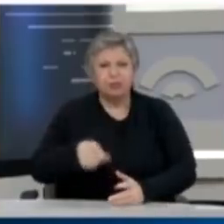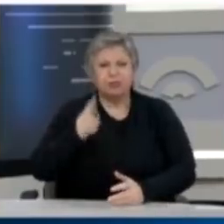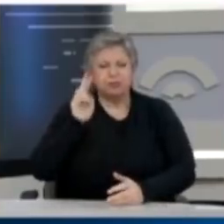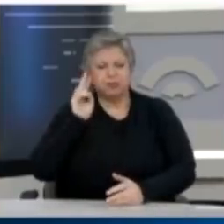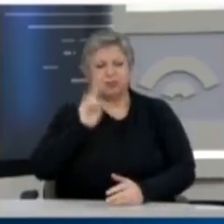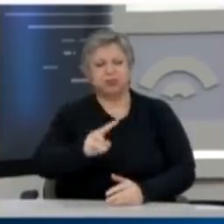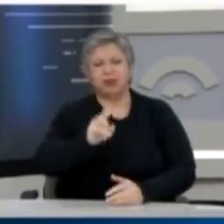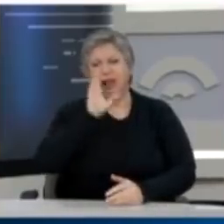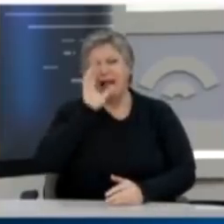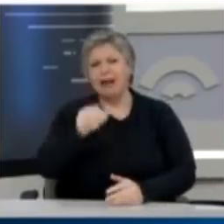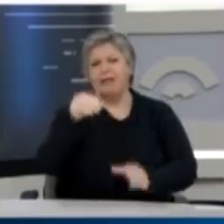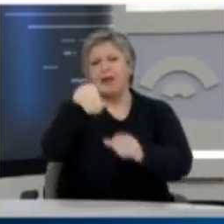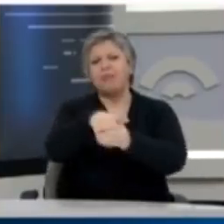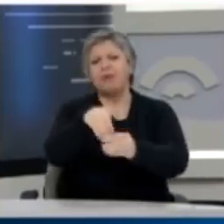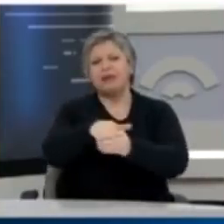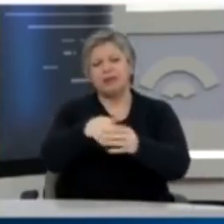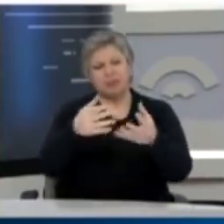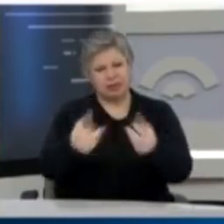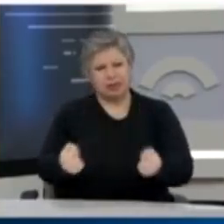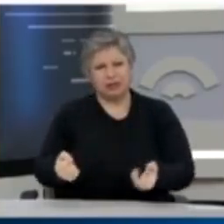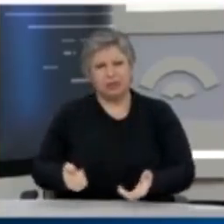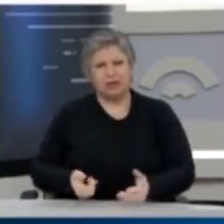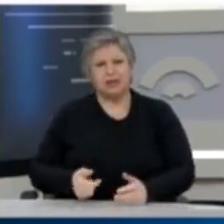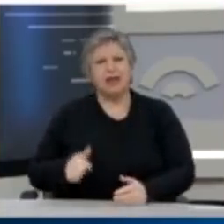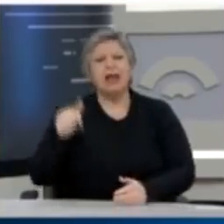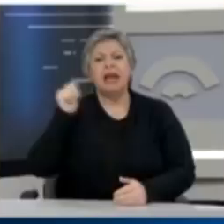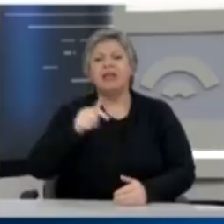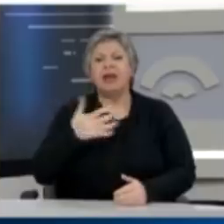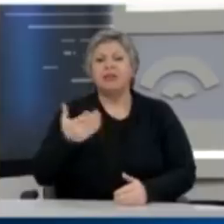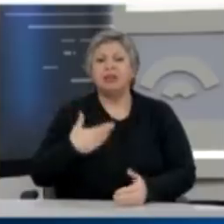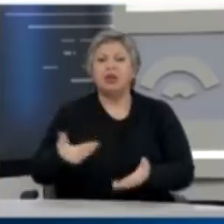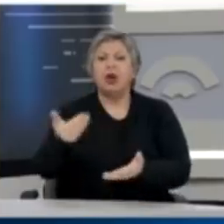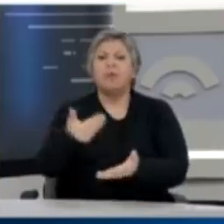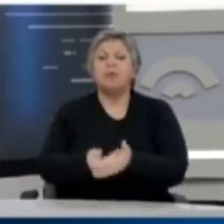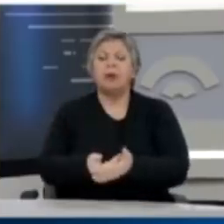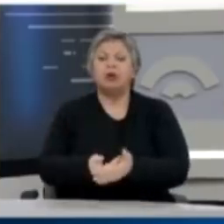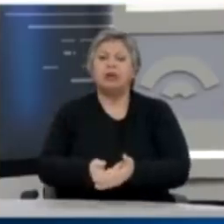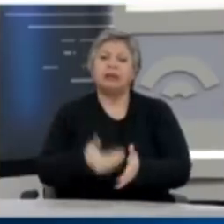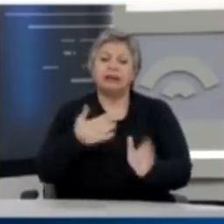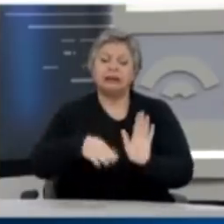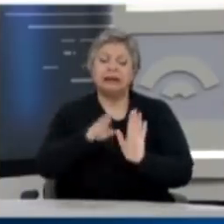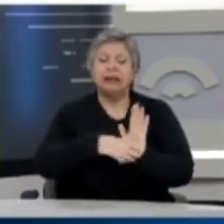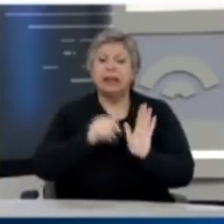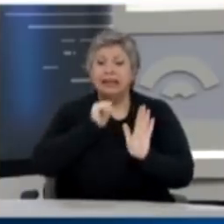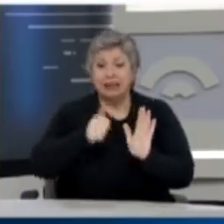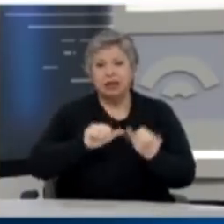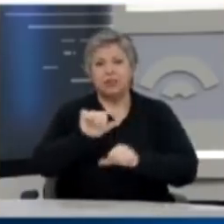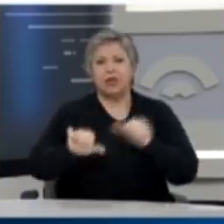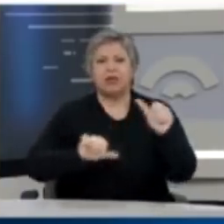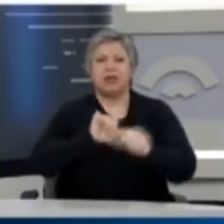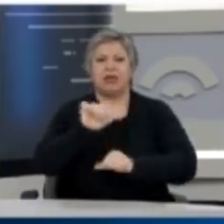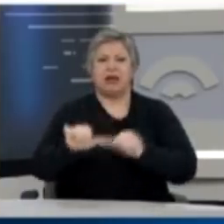πραγματικό περιεχόμενο και της δικής σας συνταγματικής αναθεώρησης. Γιατί το Σύνταγμα